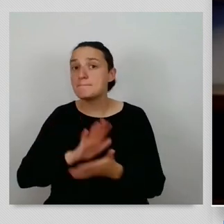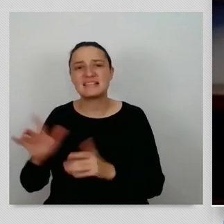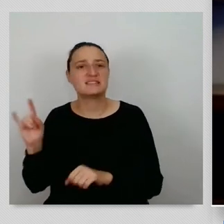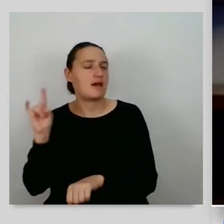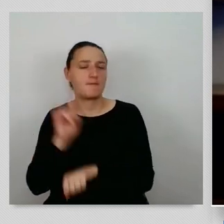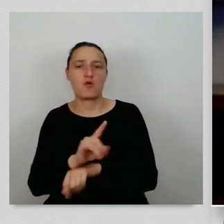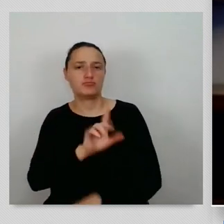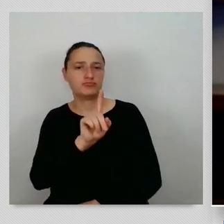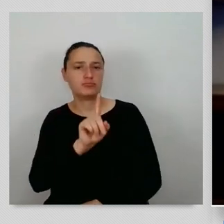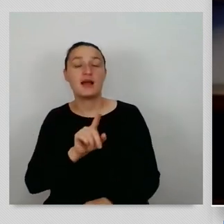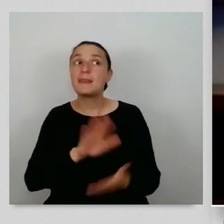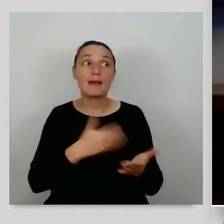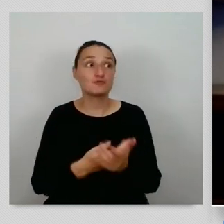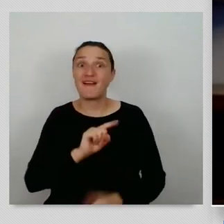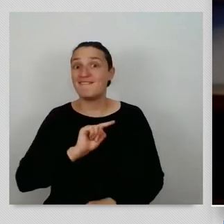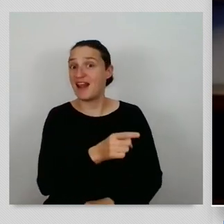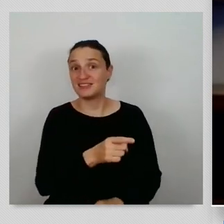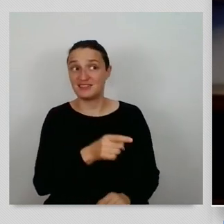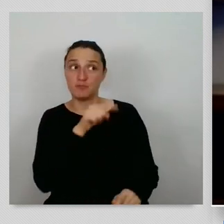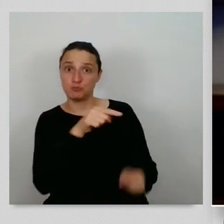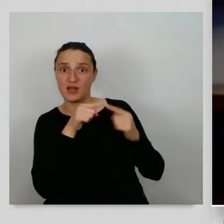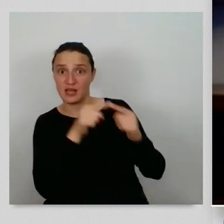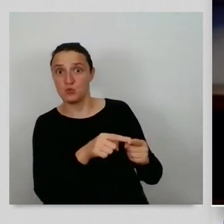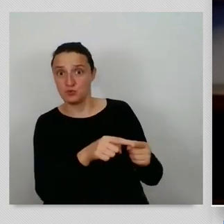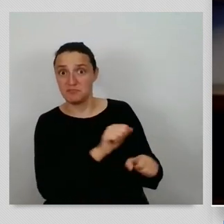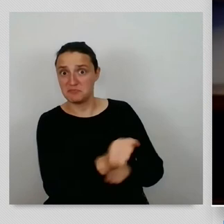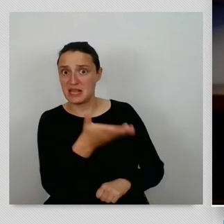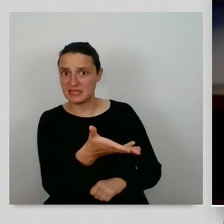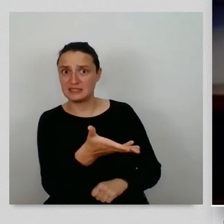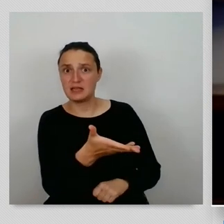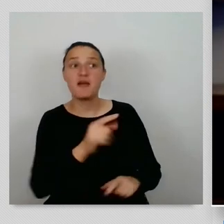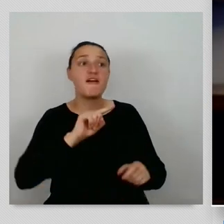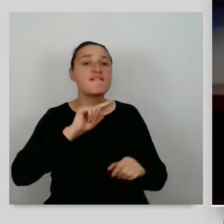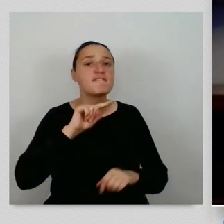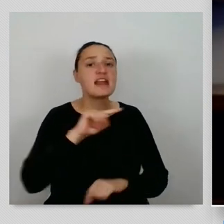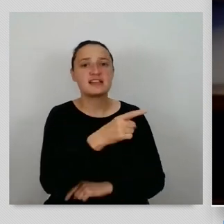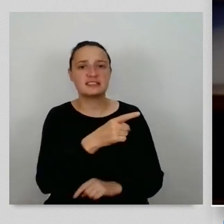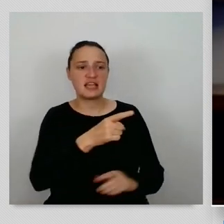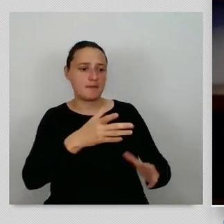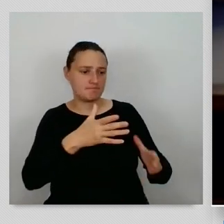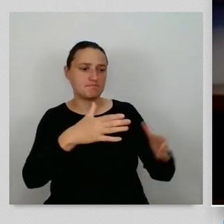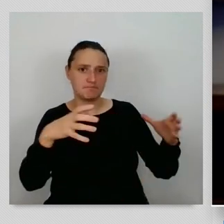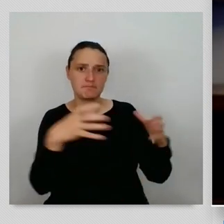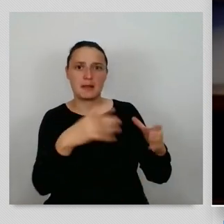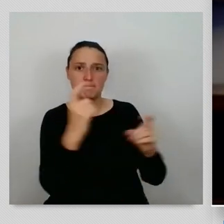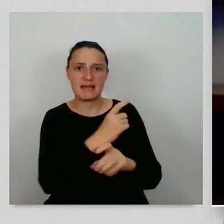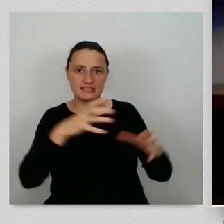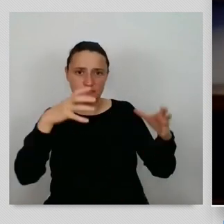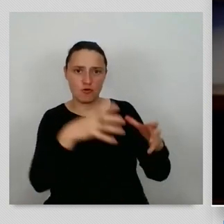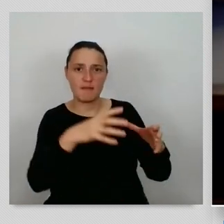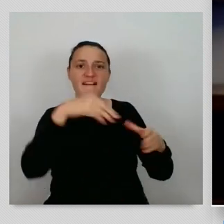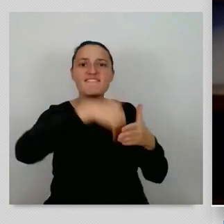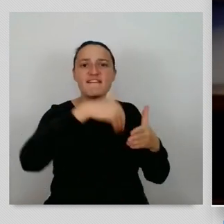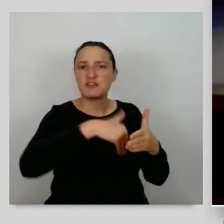W tym kierunku zdaje się Francja idzie, że już praktycznie ta, wychodzą z założenia, że na terenie kraju ta komunikacja samolotowa jest jakby w